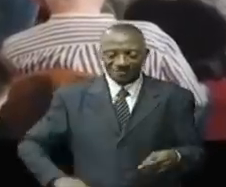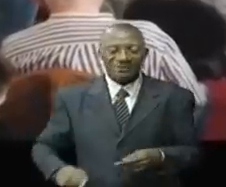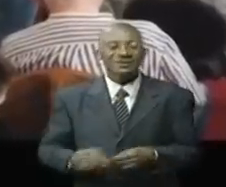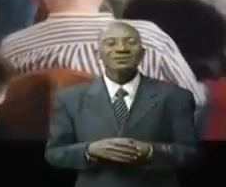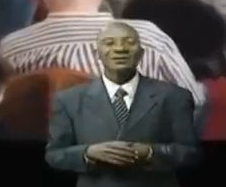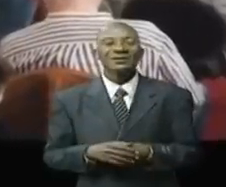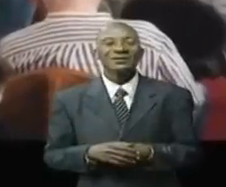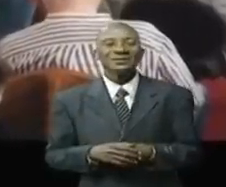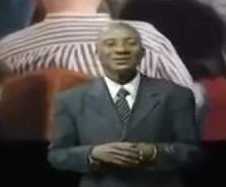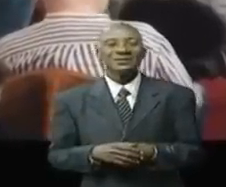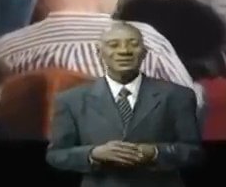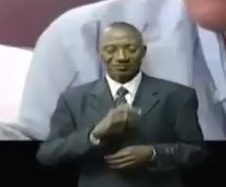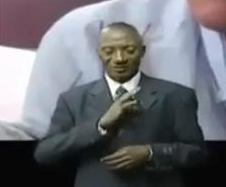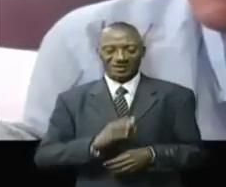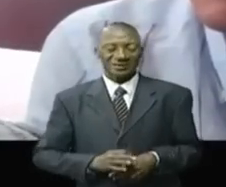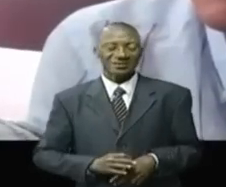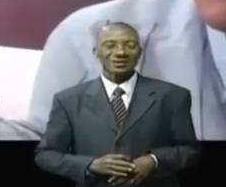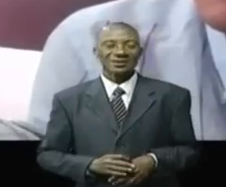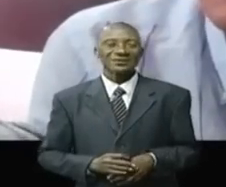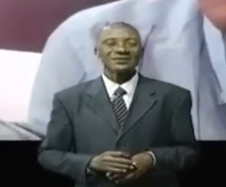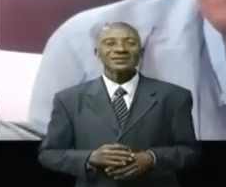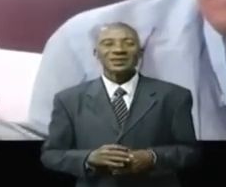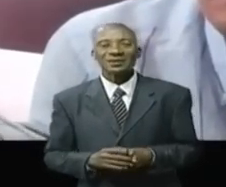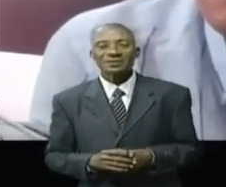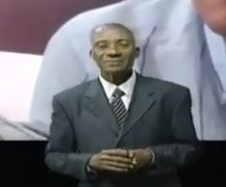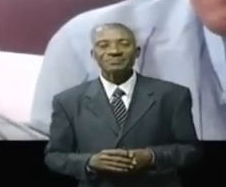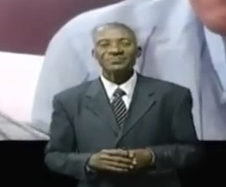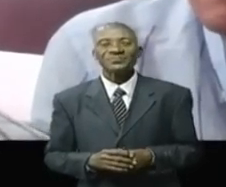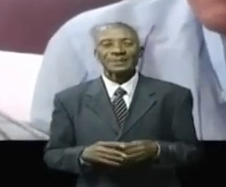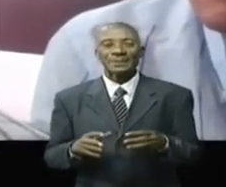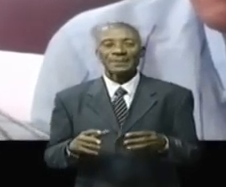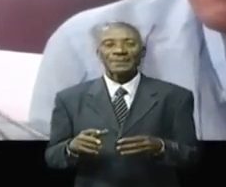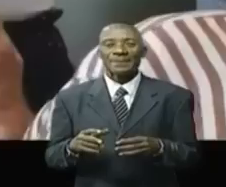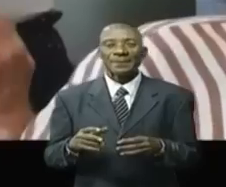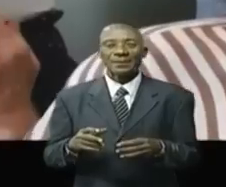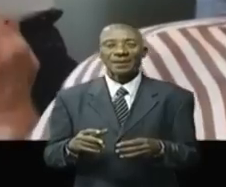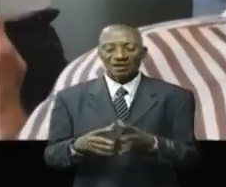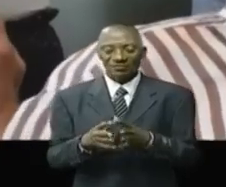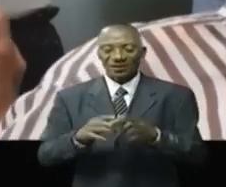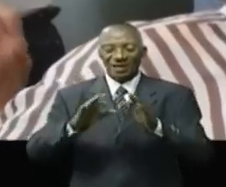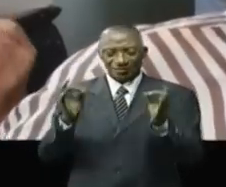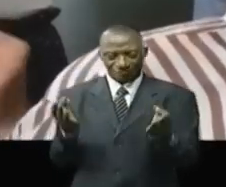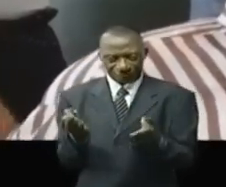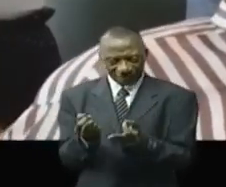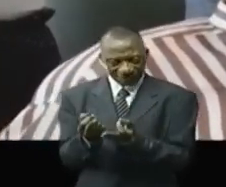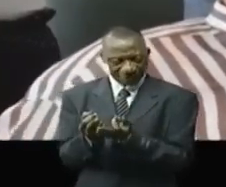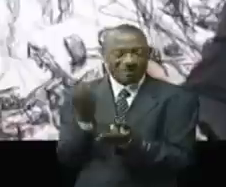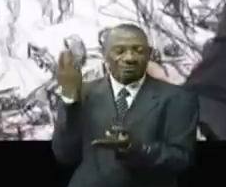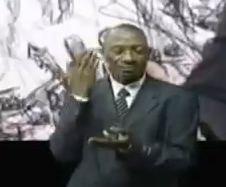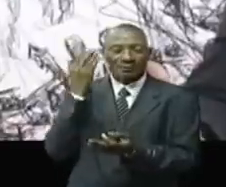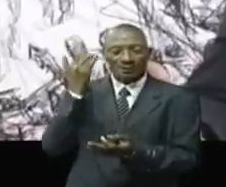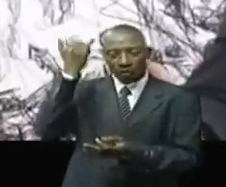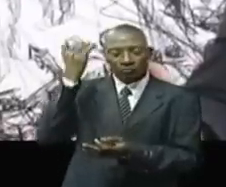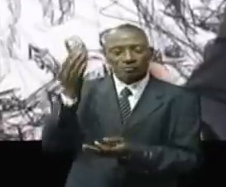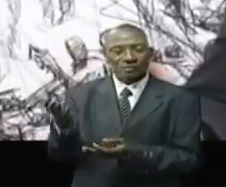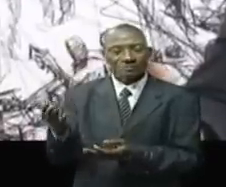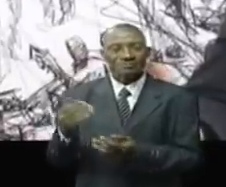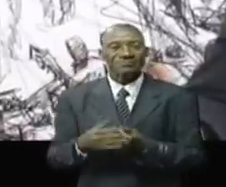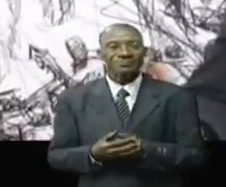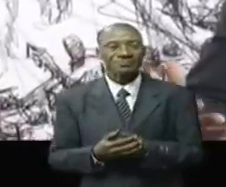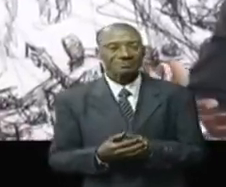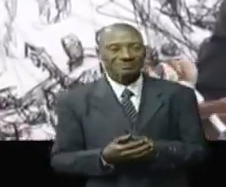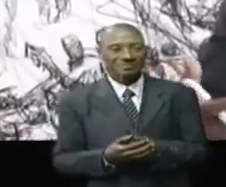Tshisekedi, d'accompagner à sa demande la famille biologique de l'illustre disparu. S'il a manifesté cette